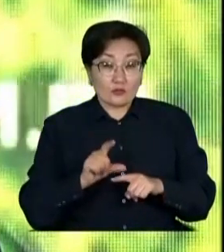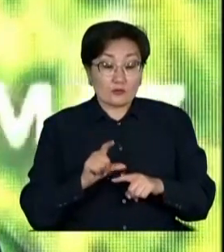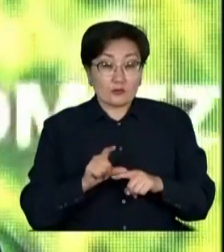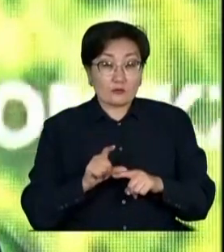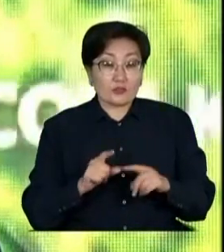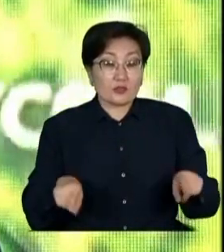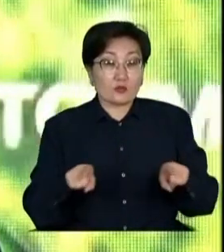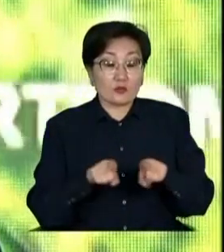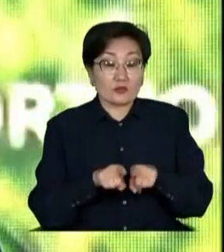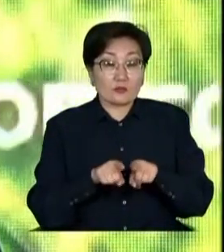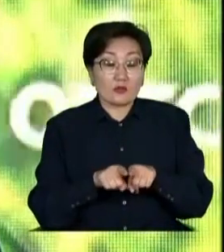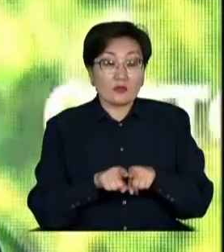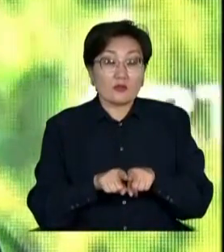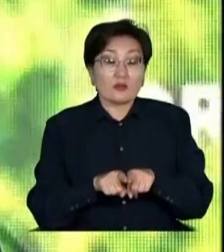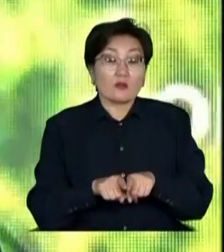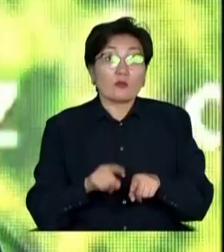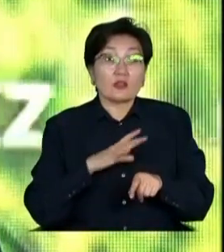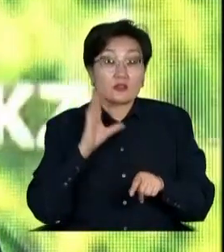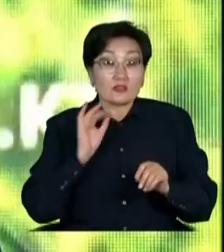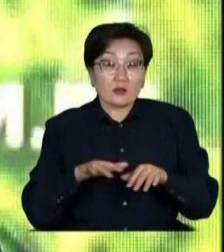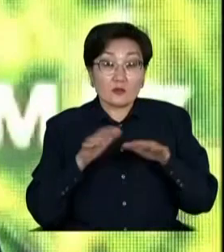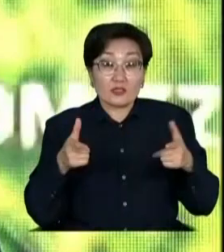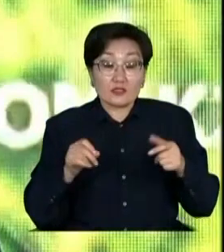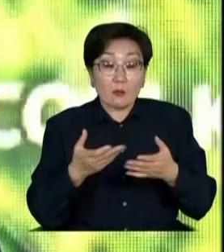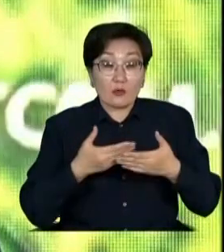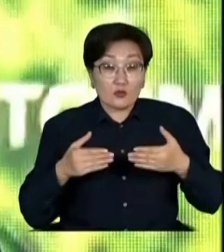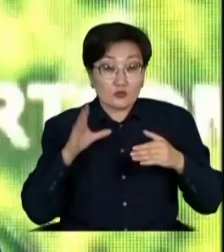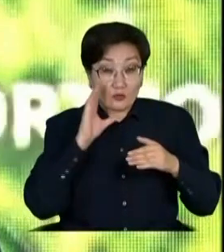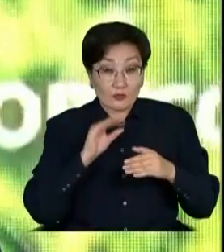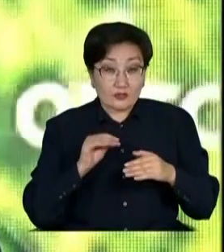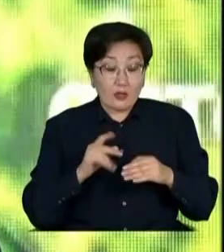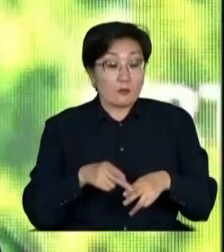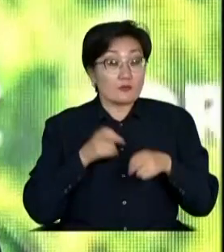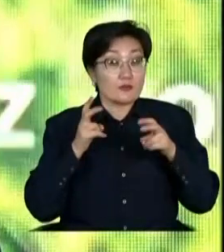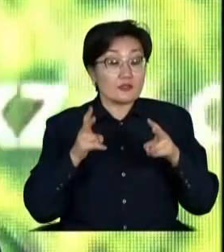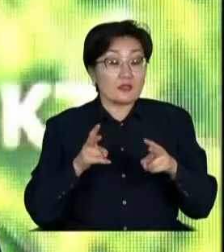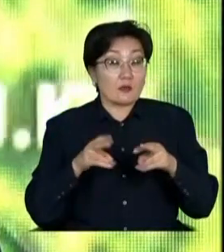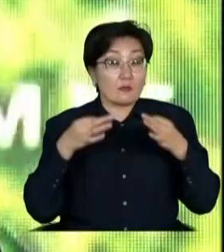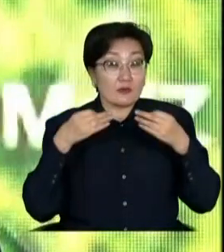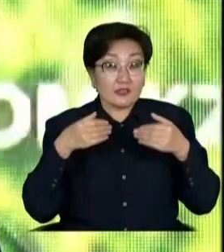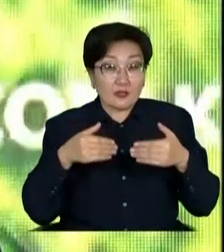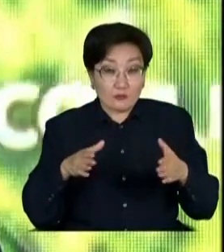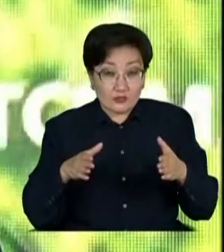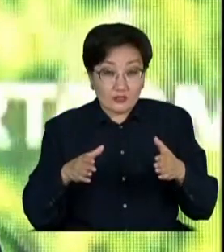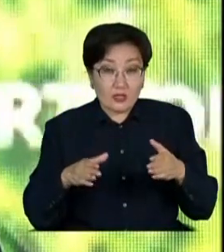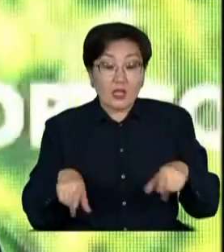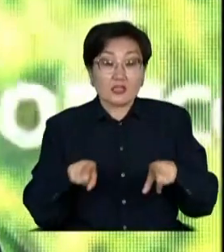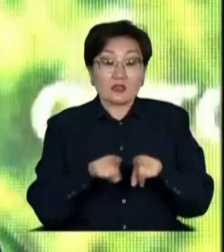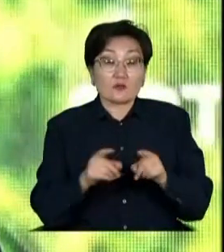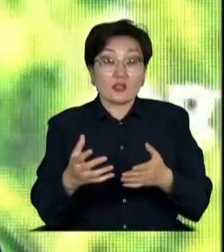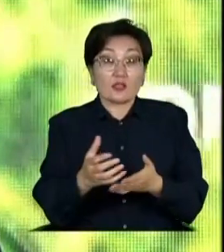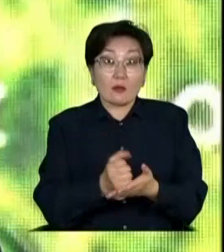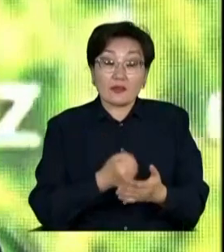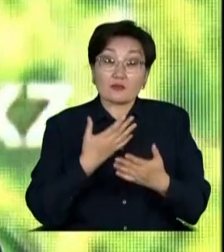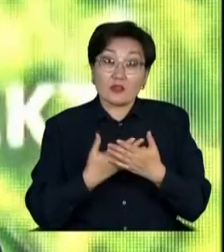очень такой значительный паводок, где мы сумели безопасно его пропустить, а также набрать